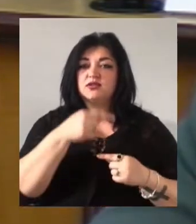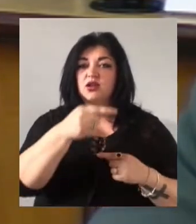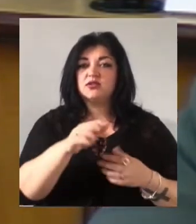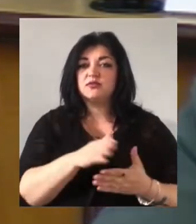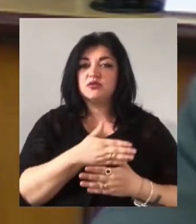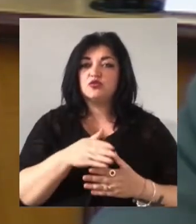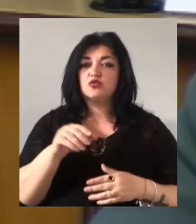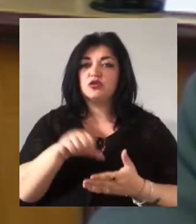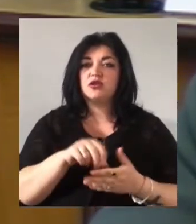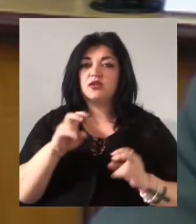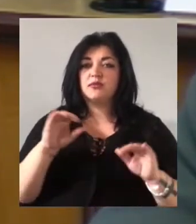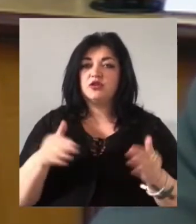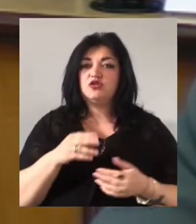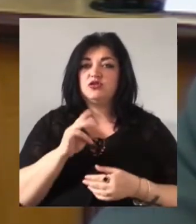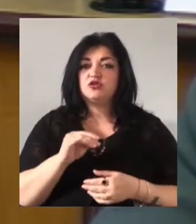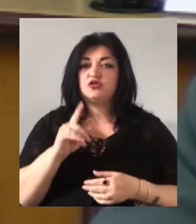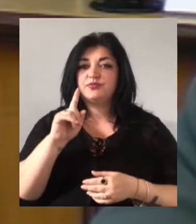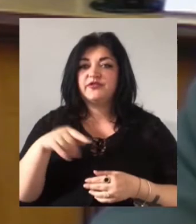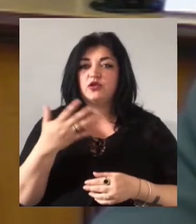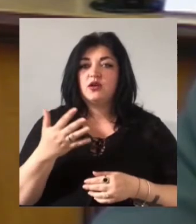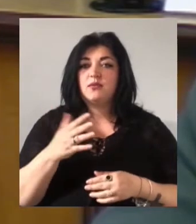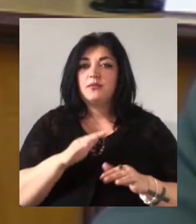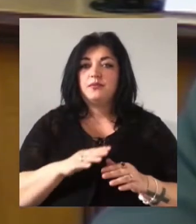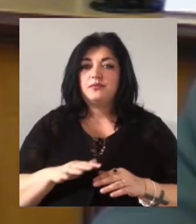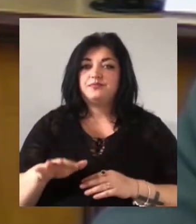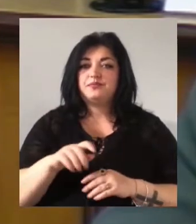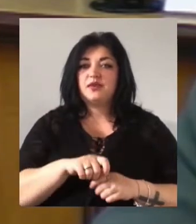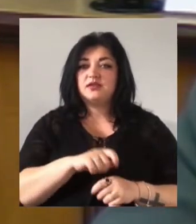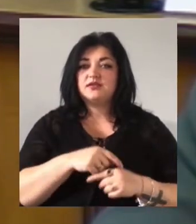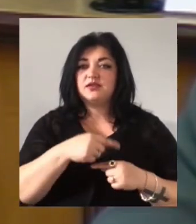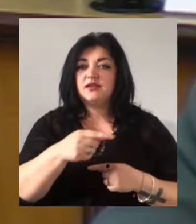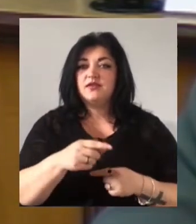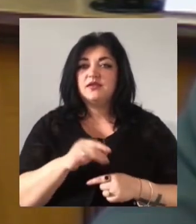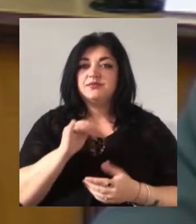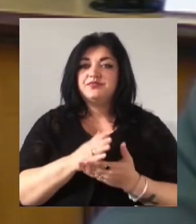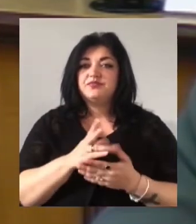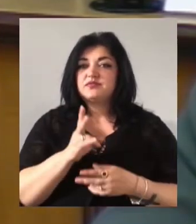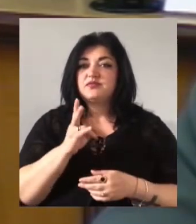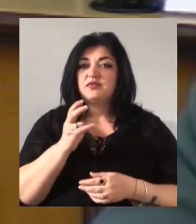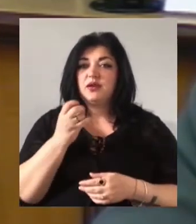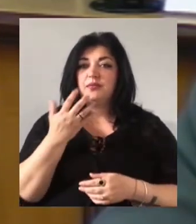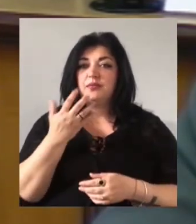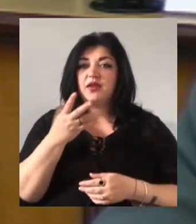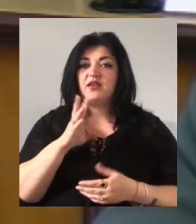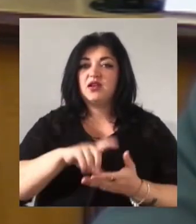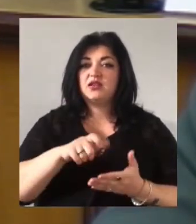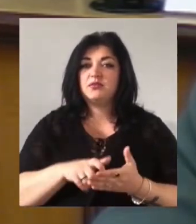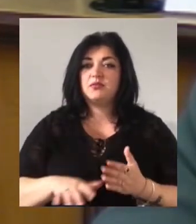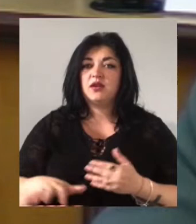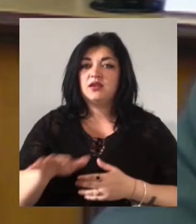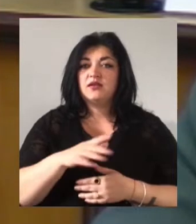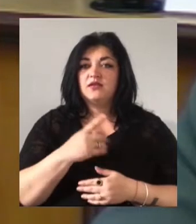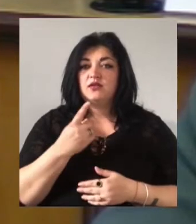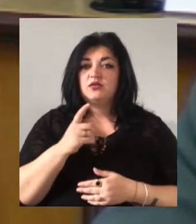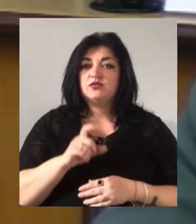ніж 1,5 метри, та в приміщенні за умови перебування не більше однієї особи на 5 квадратних метрів площі будівлі. Дозволити